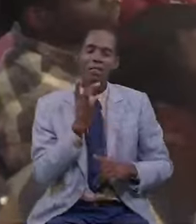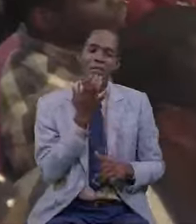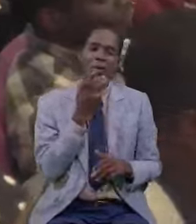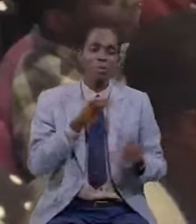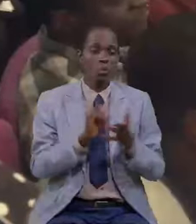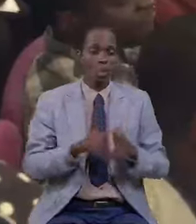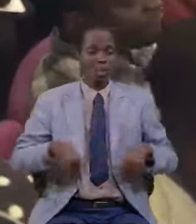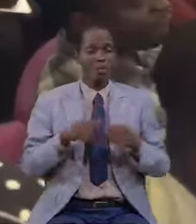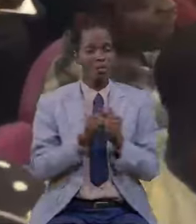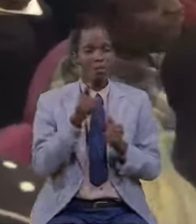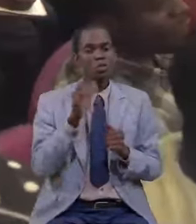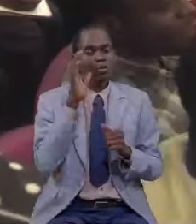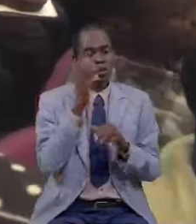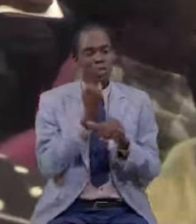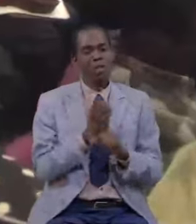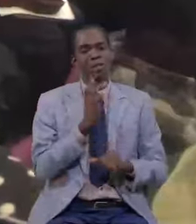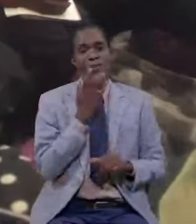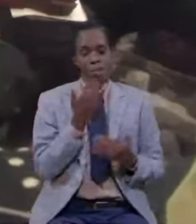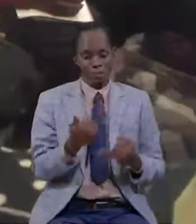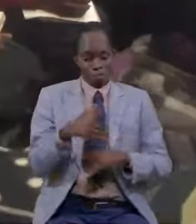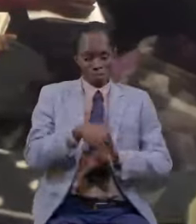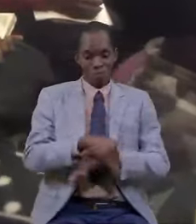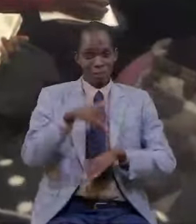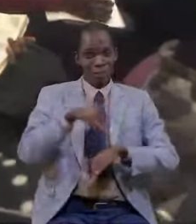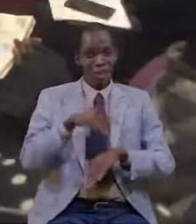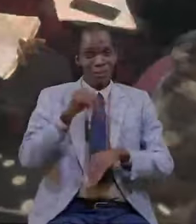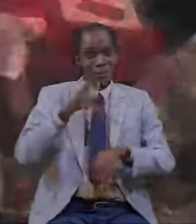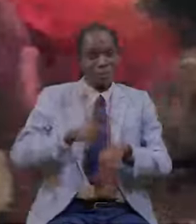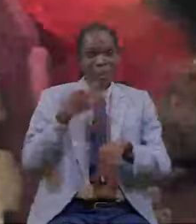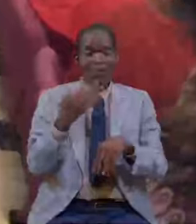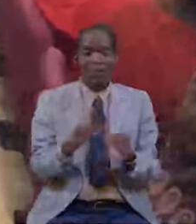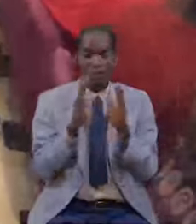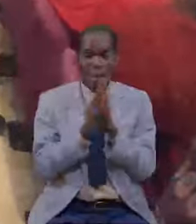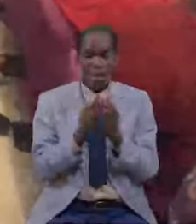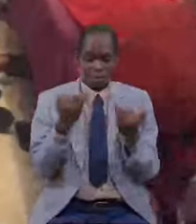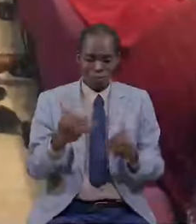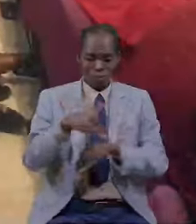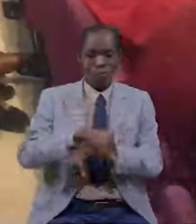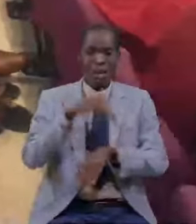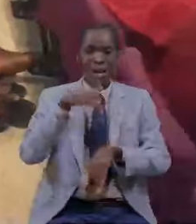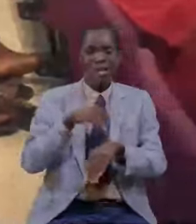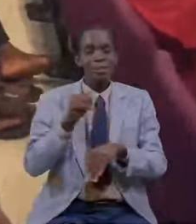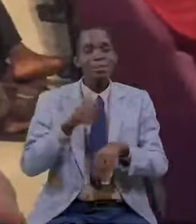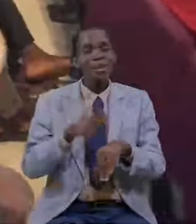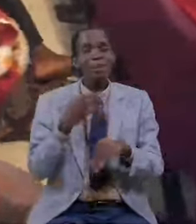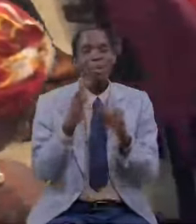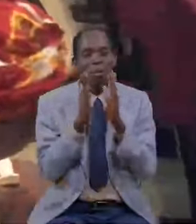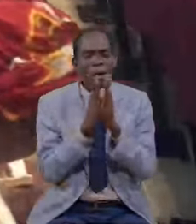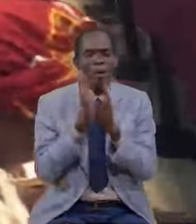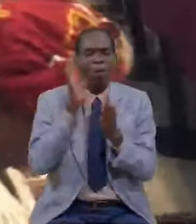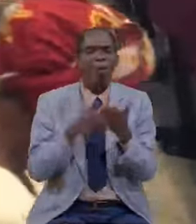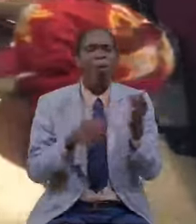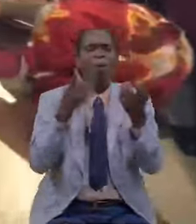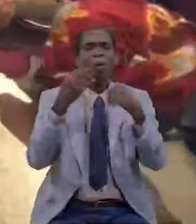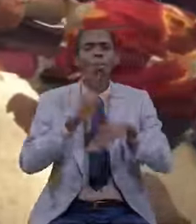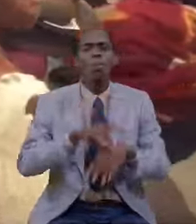la faveur de Dieu. Ou ce soir, au temps de la prière, ce soir, l'heure de la prière, qu'est-ce qui viendra sur vous ce